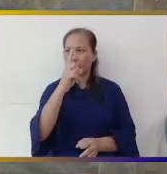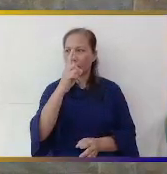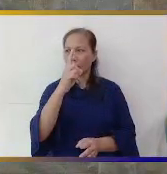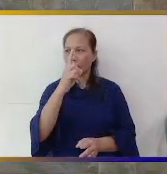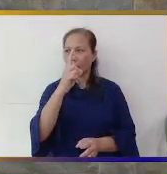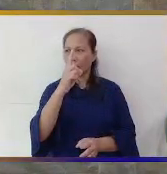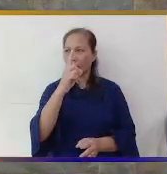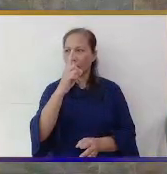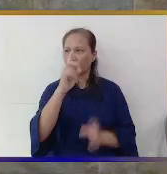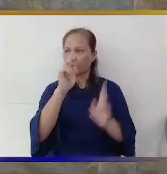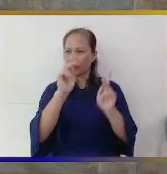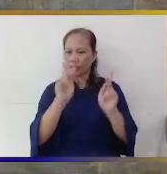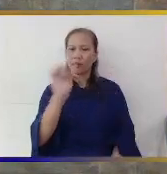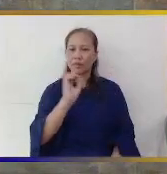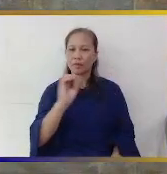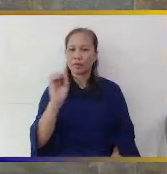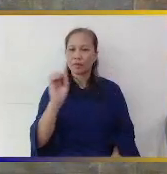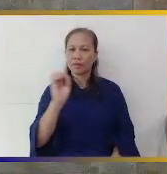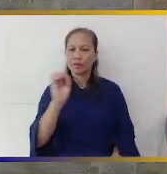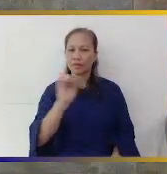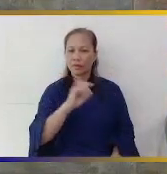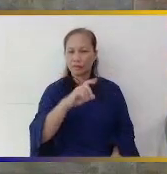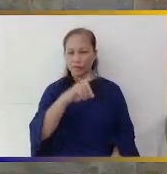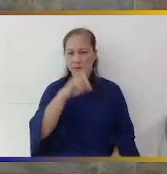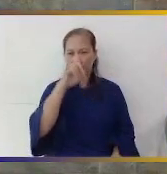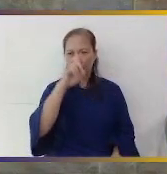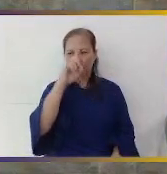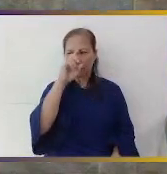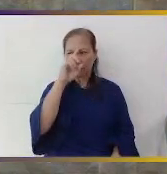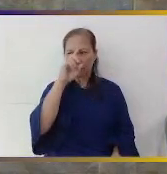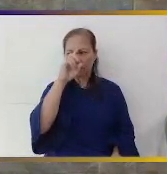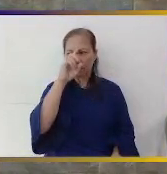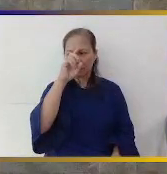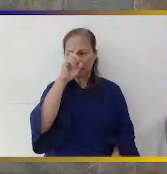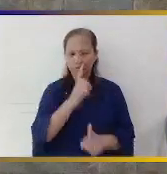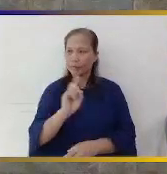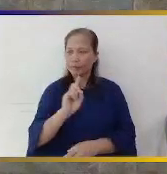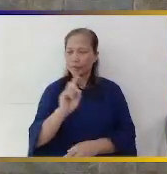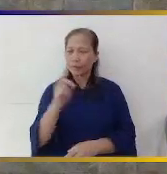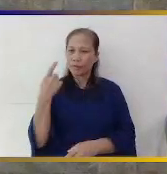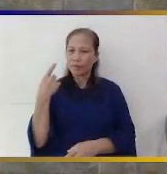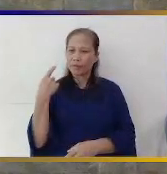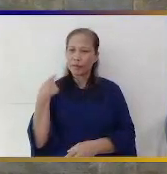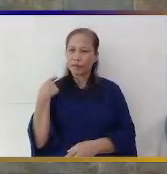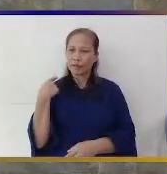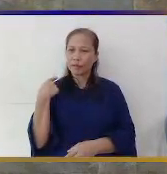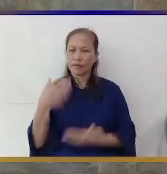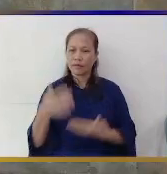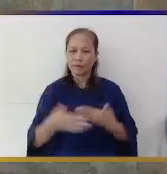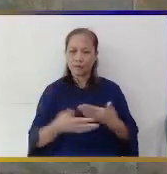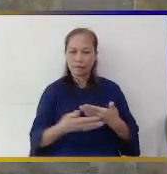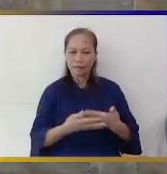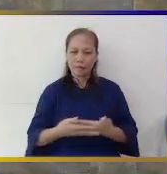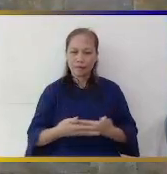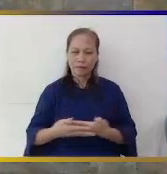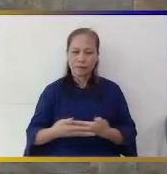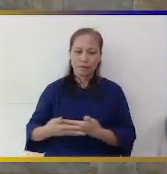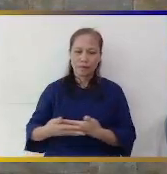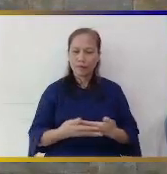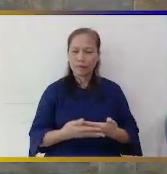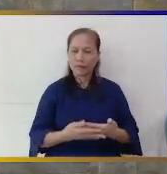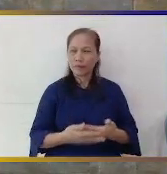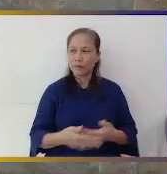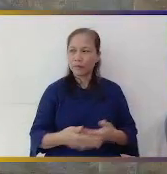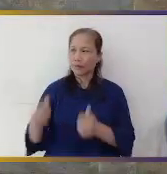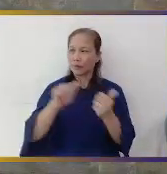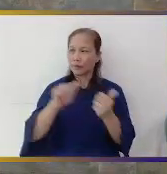sa age of discretion Like for example Ano po yung meron the infant baptism